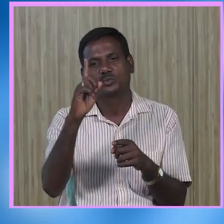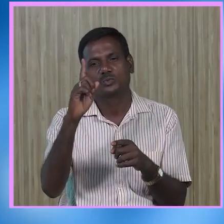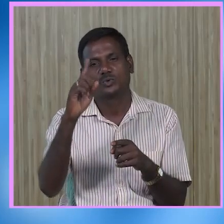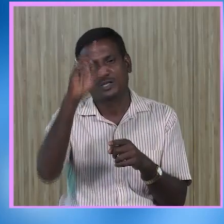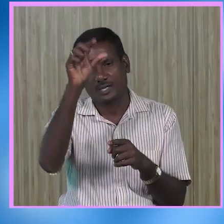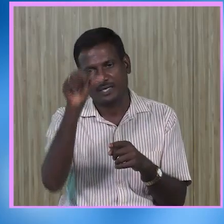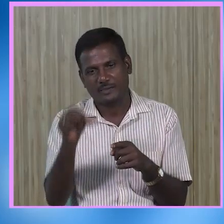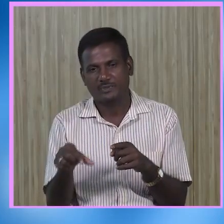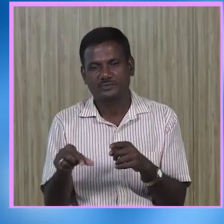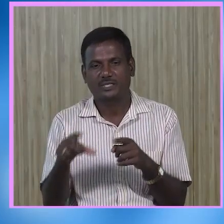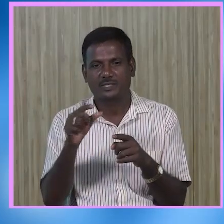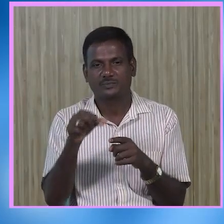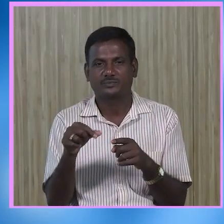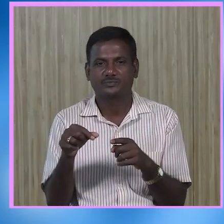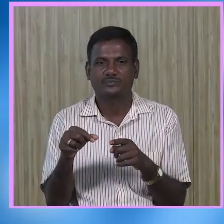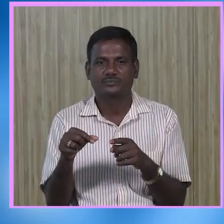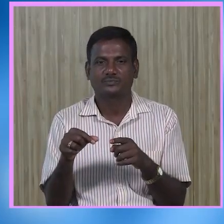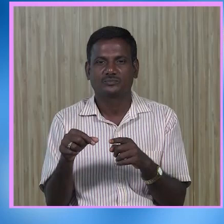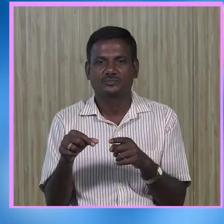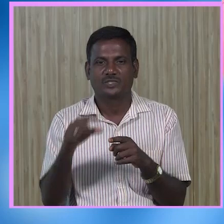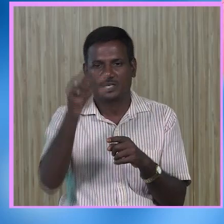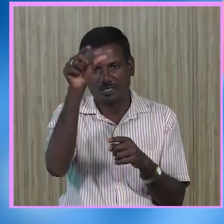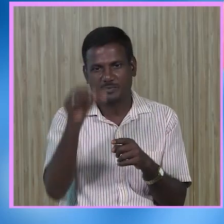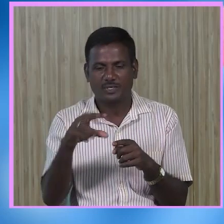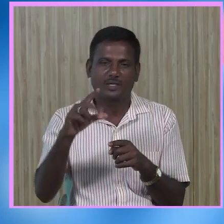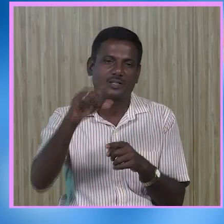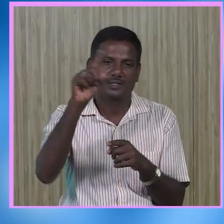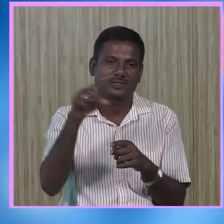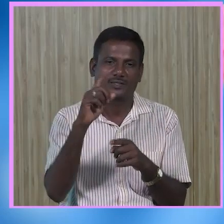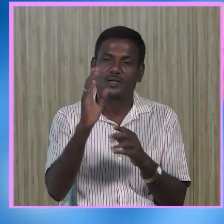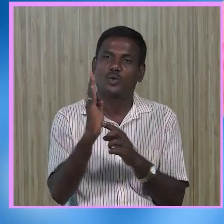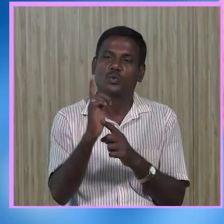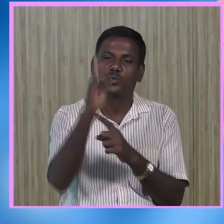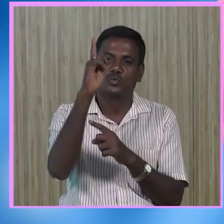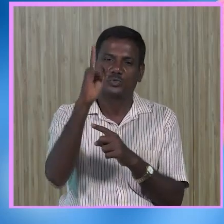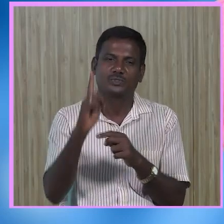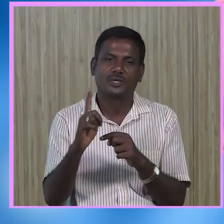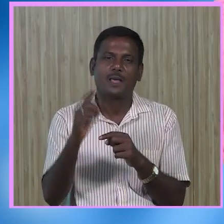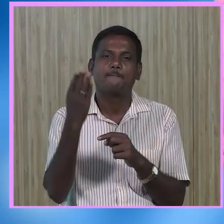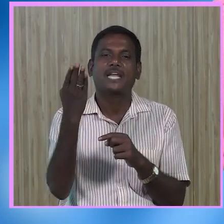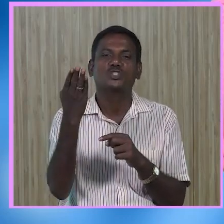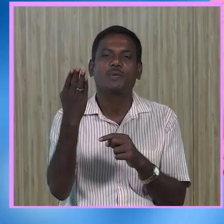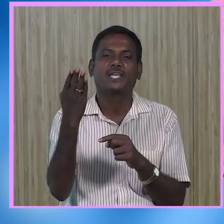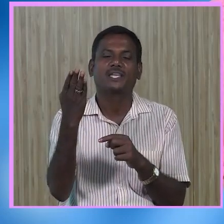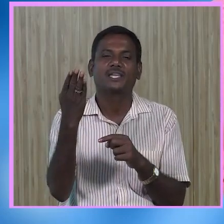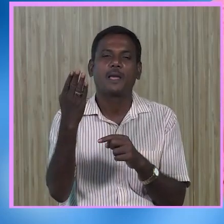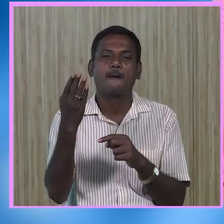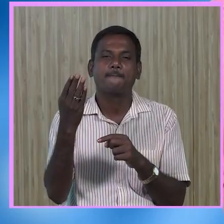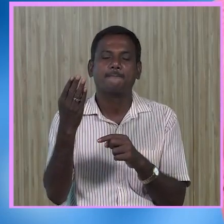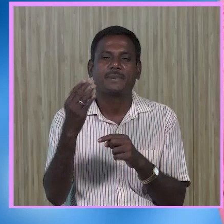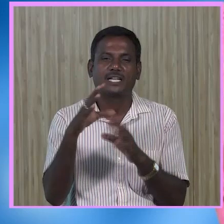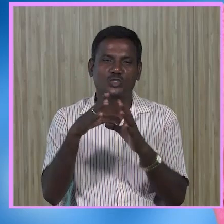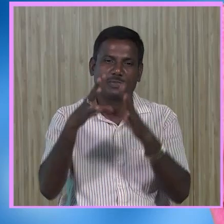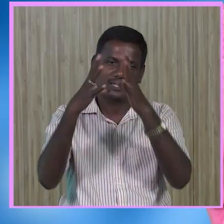முதல்ல கட்டமைப்பு, இதெல்லாம் சேர்ந்தது கட்டமைப்பு. இந்த கட்டமைப்புக்கு அடுத்தபடியாக இங்கே சொன்னேன் பனிச்சுமை அமைப்பு. இந்த பனிச்சுமை